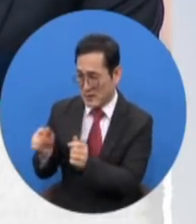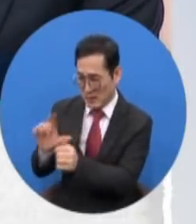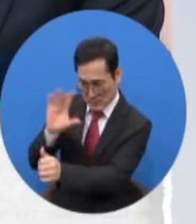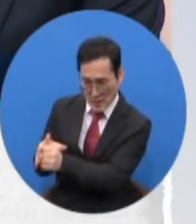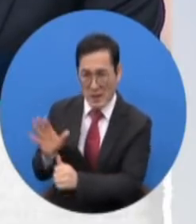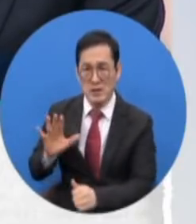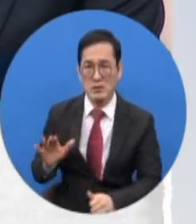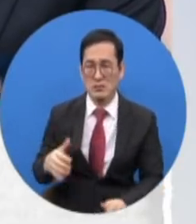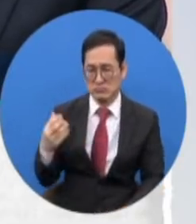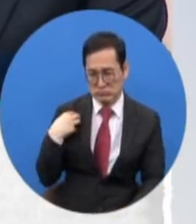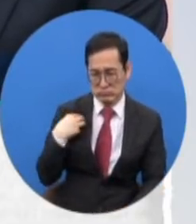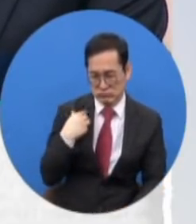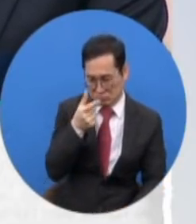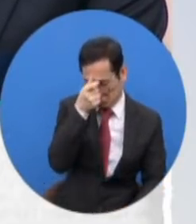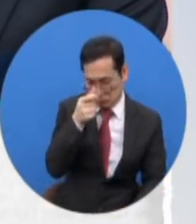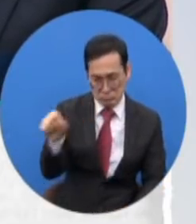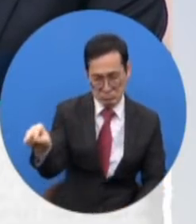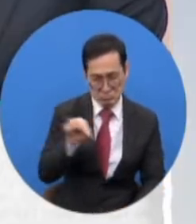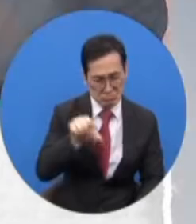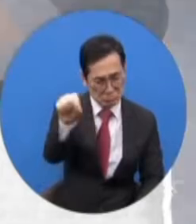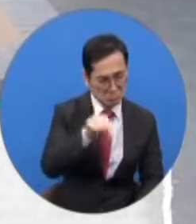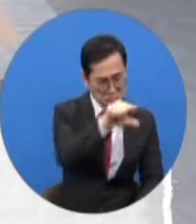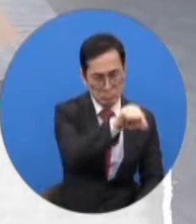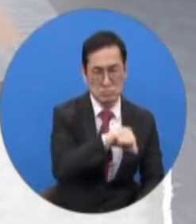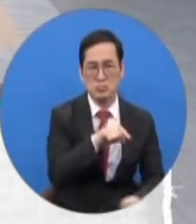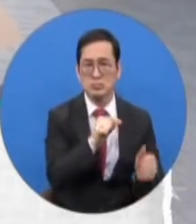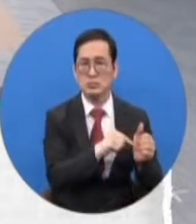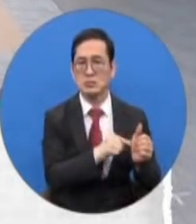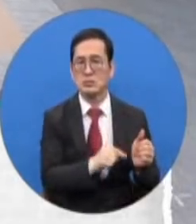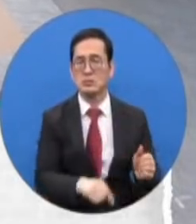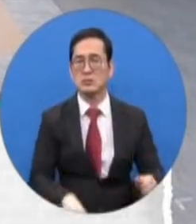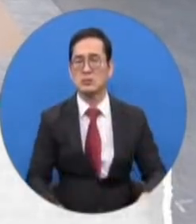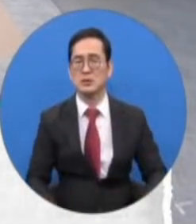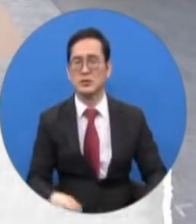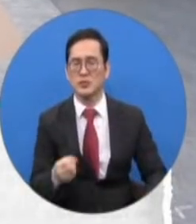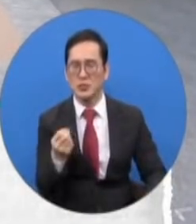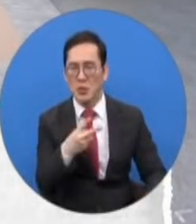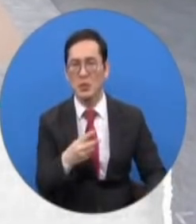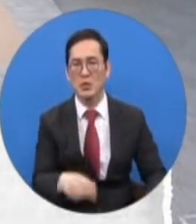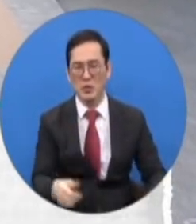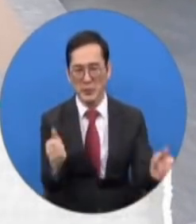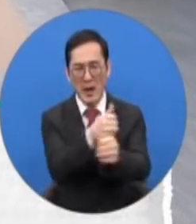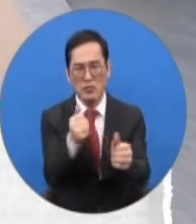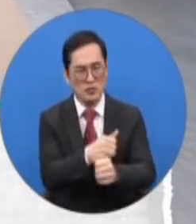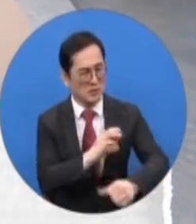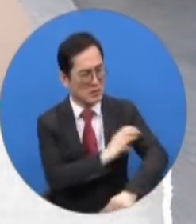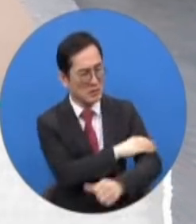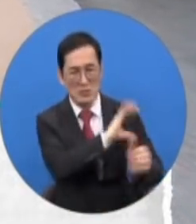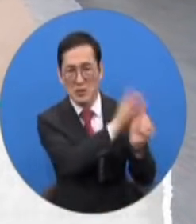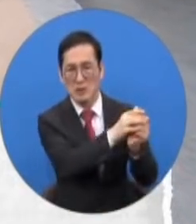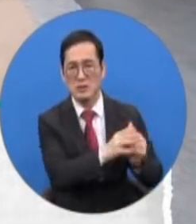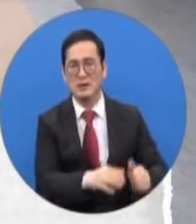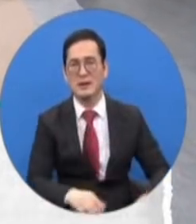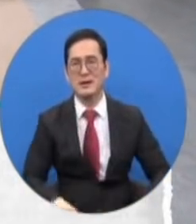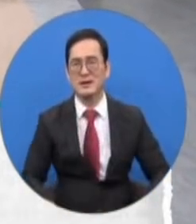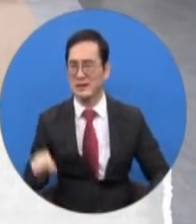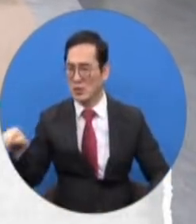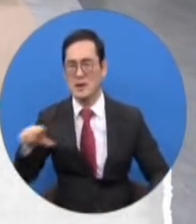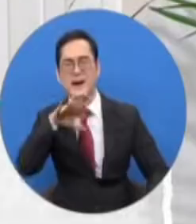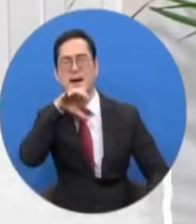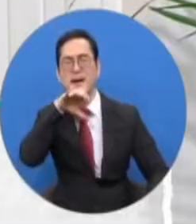제일 처음에 봤었던 그 윤석열 당선인과 청와대 문재인 대통령과의 갈등과도 지금 무관치 않은 이슈군요. 그렇죠. 그런 이슈인 거고 더 중요한